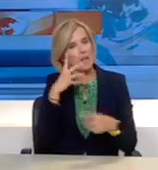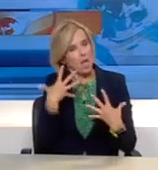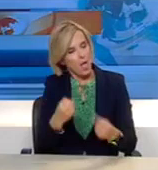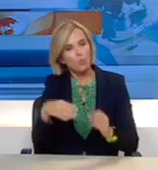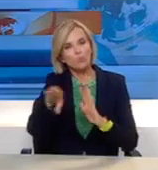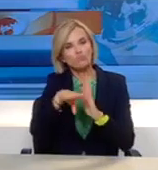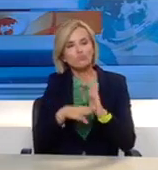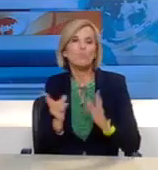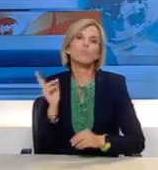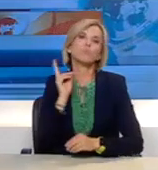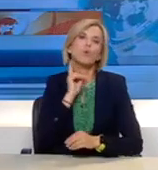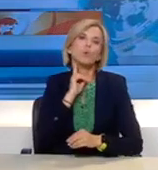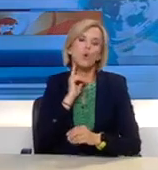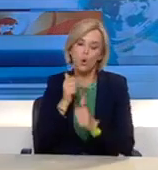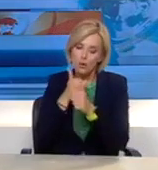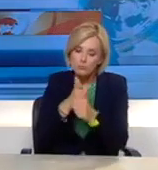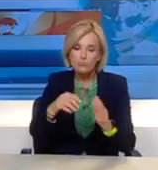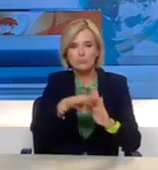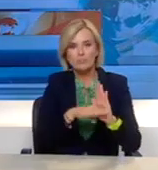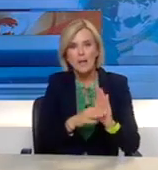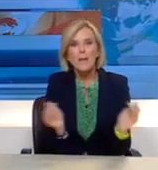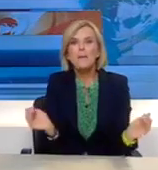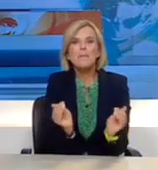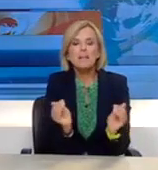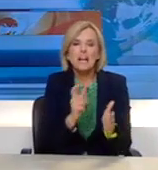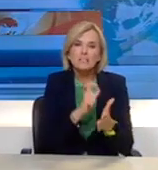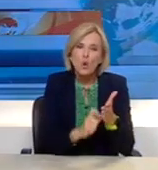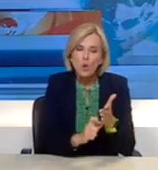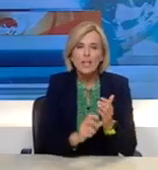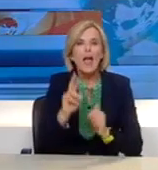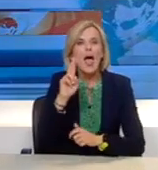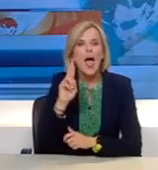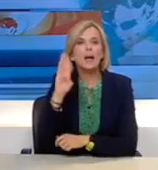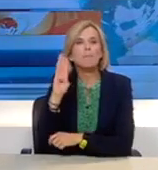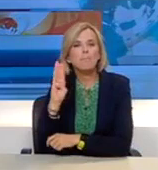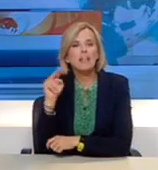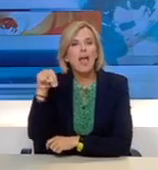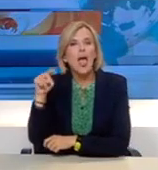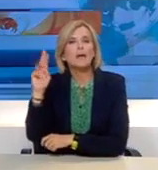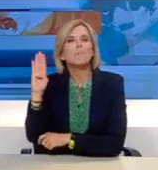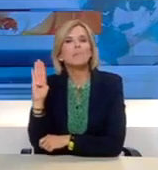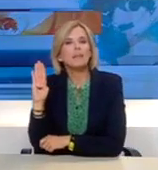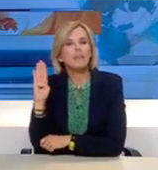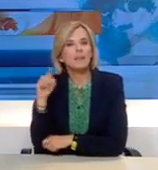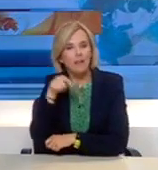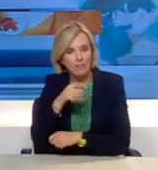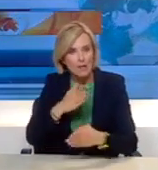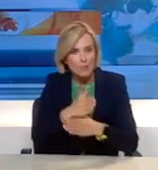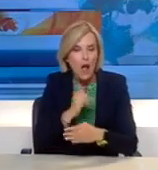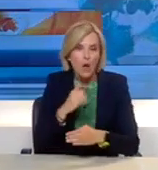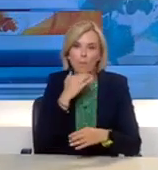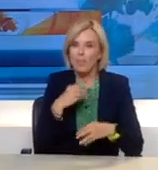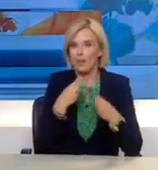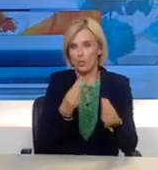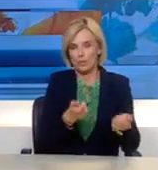Σίγουρα για τις μικρότερες μονάδες και τα Airbnb και όλα αυτά δεν έχουμε πει κάτι, και η Επιτροπή δεν έχει βγάλει ακόμα οδηγίες. Οι οδηγίες